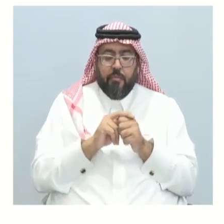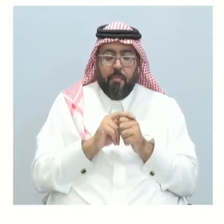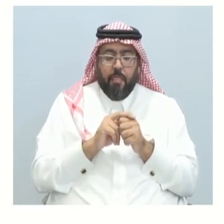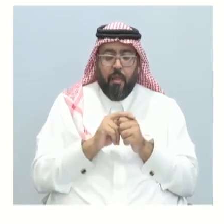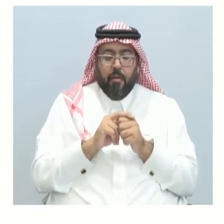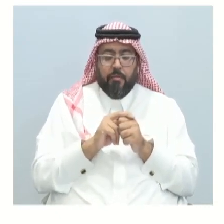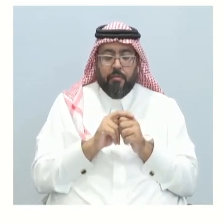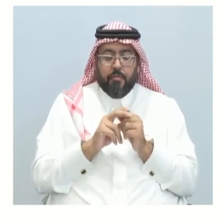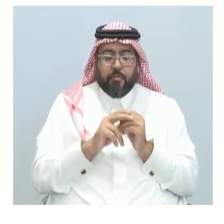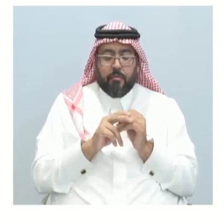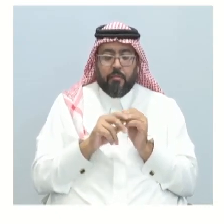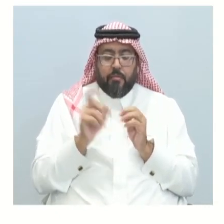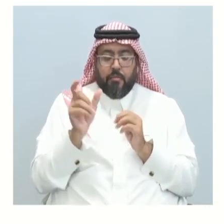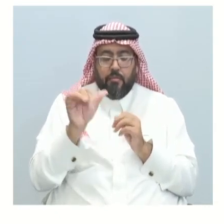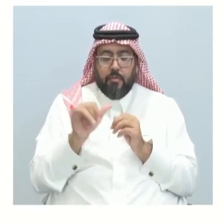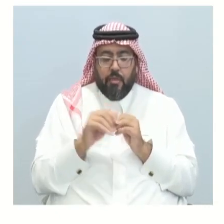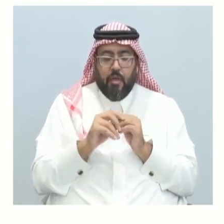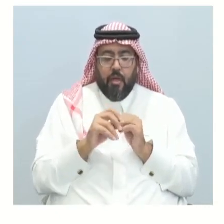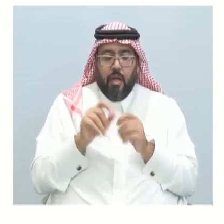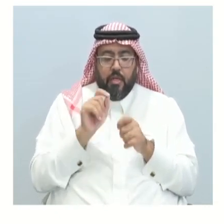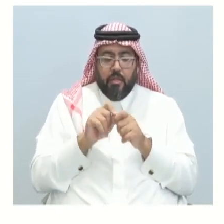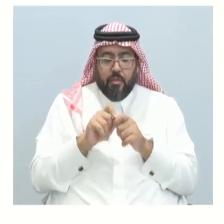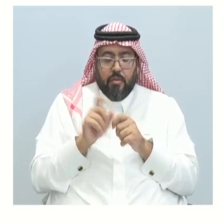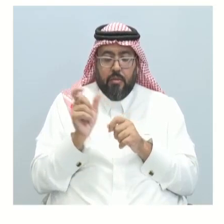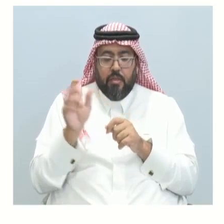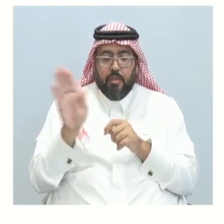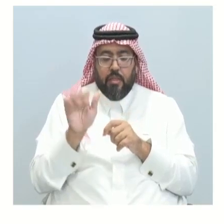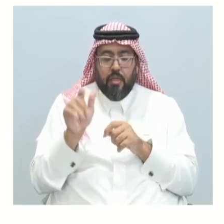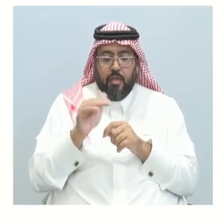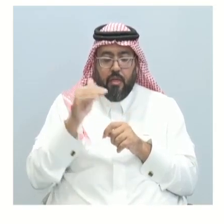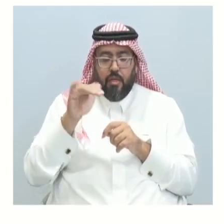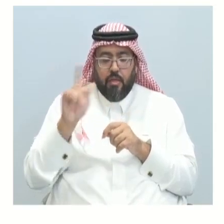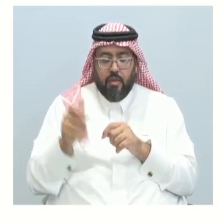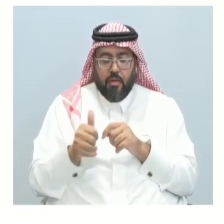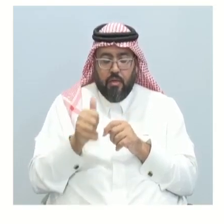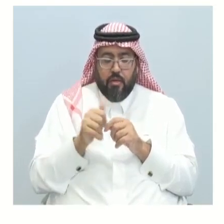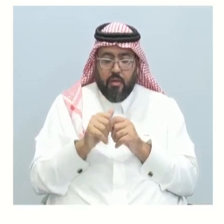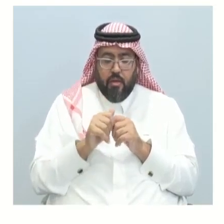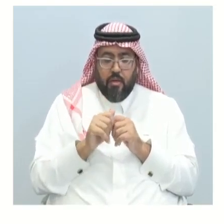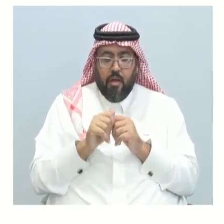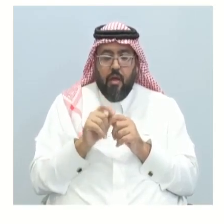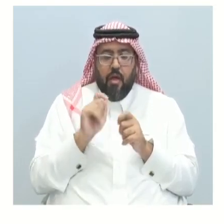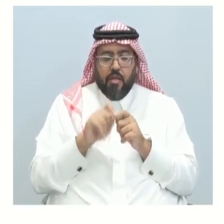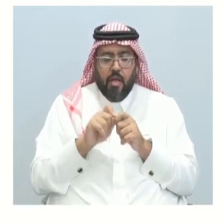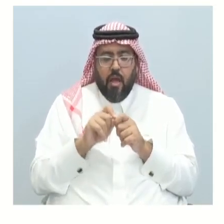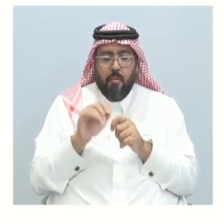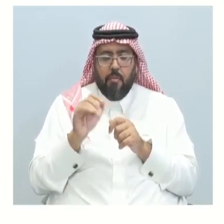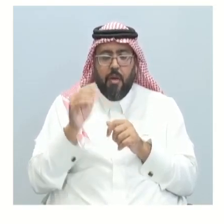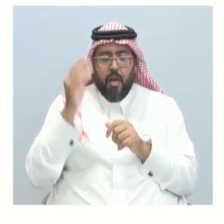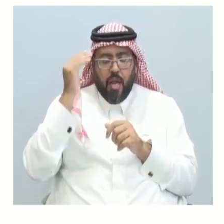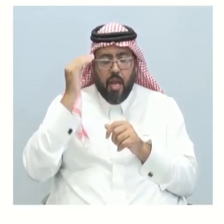الامران ان النبي صلى الله عليه وسلم استوصى بالنساء خيرا فهذه الوصيه من النبي صلى الله عليه